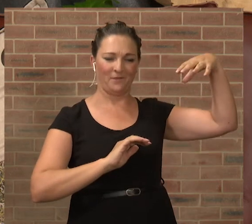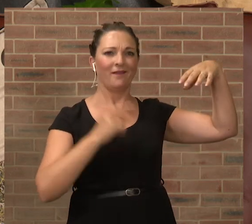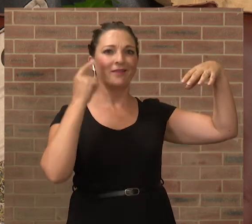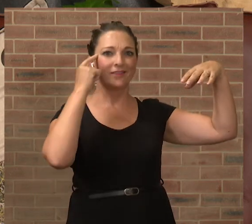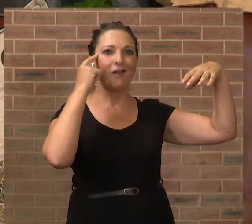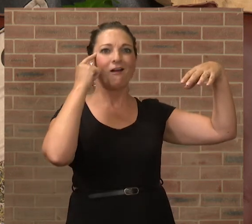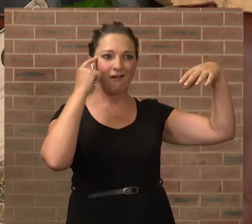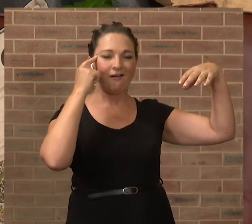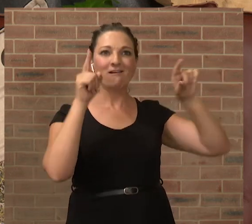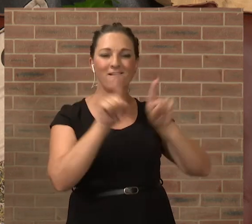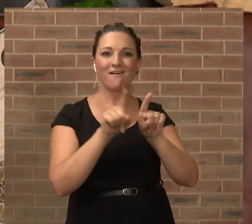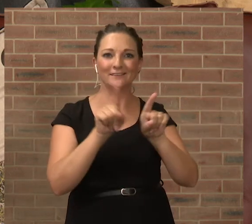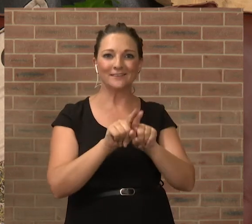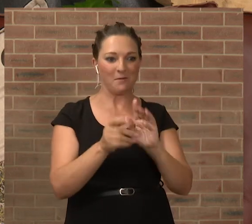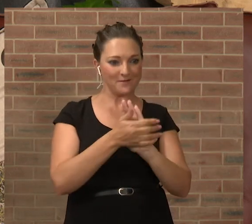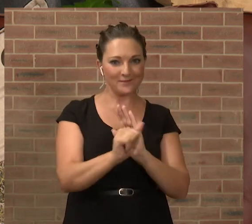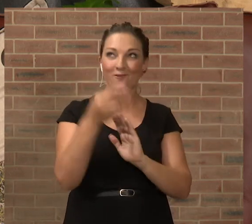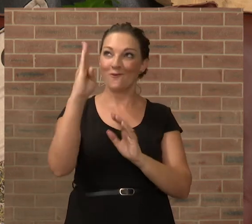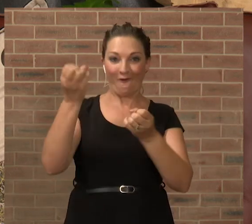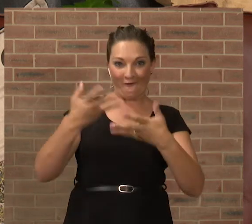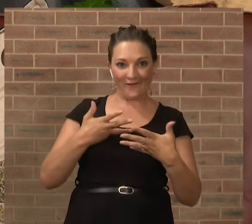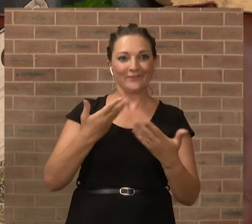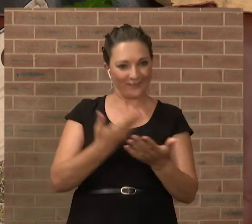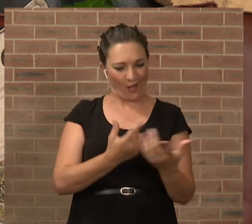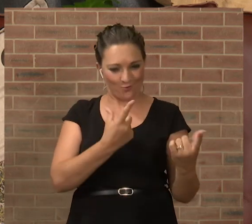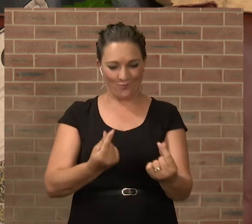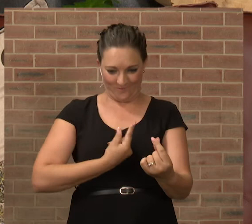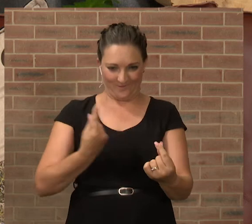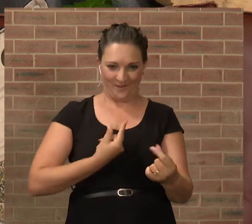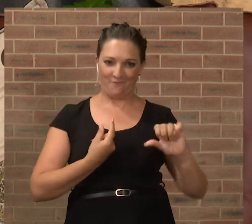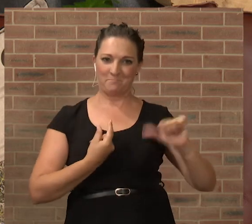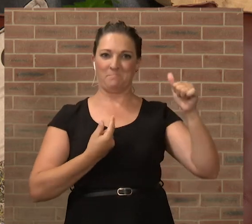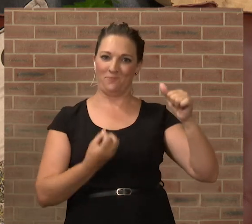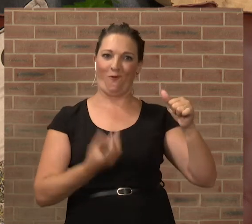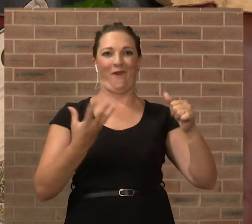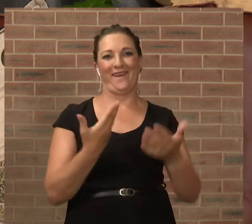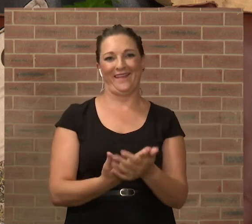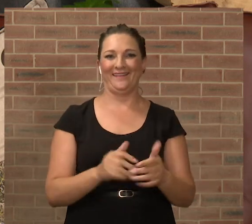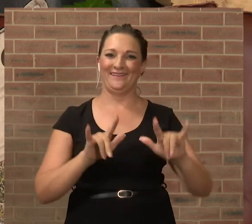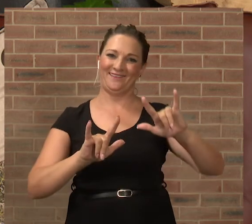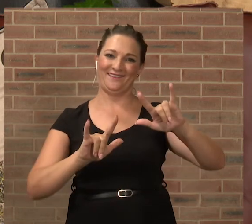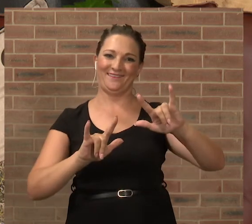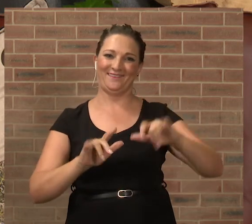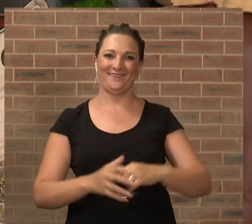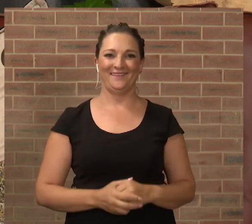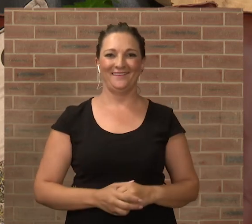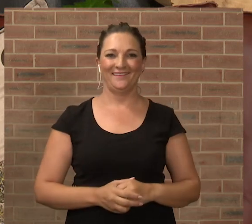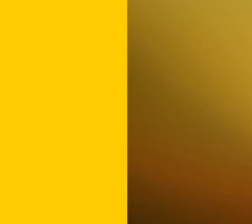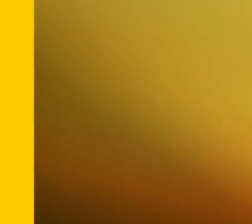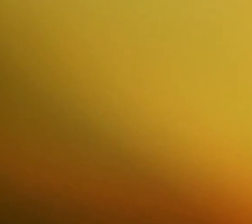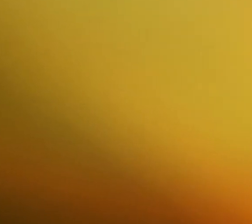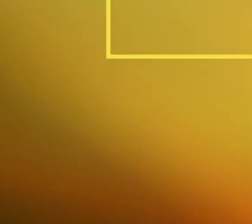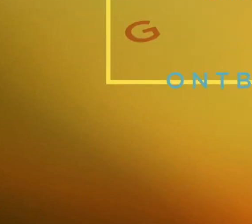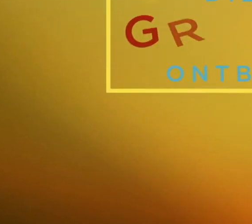dink hieraan. Gebruik daai gawes en vermoëns en talente wat God vir jou gegee het, tot jou beskikking, met alles in jou.